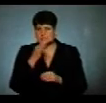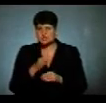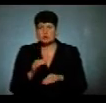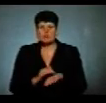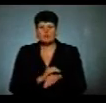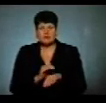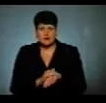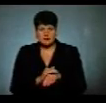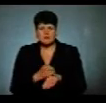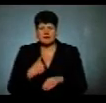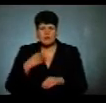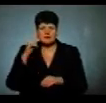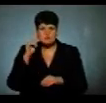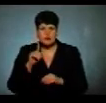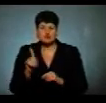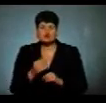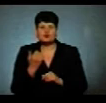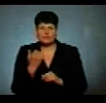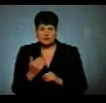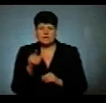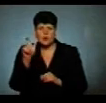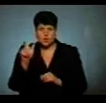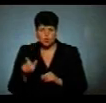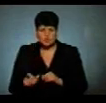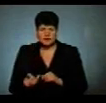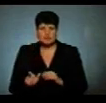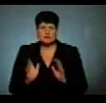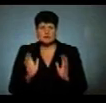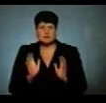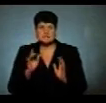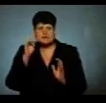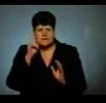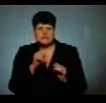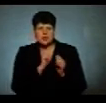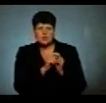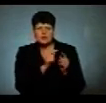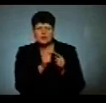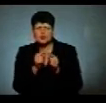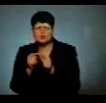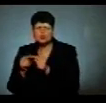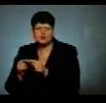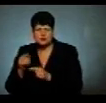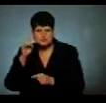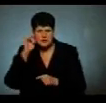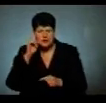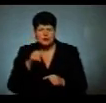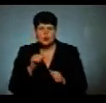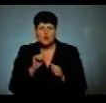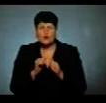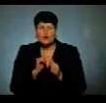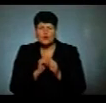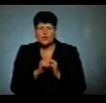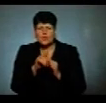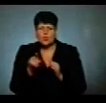ласка, я знаю, що ви така людина, що знаєте кожен куточок, і кожна, як кажуть, кожну дірочку